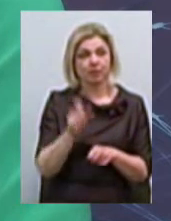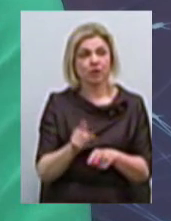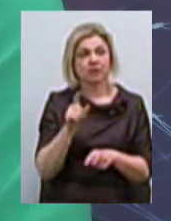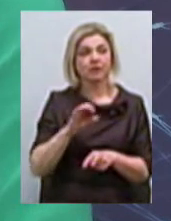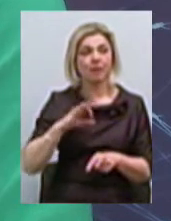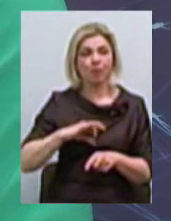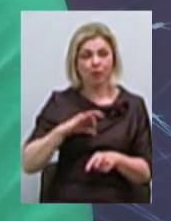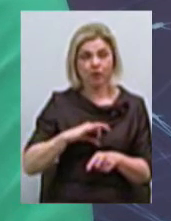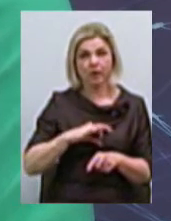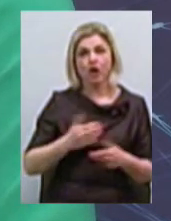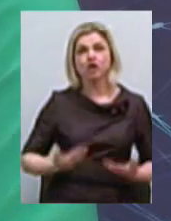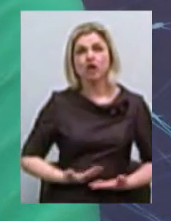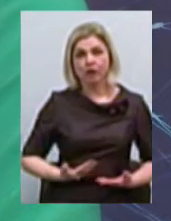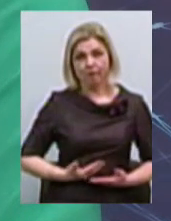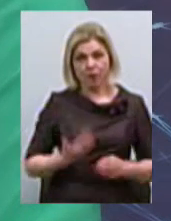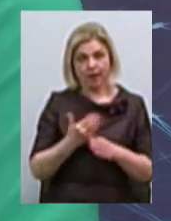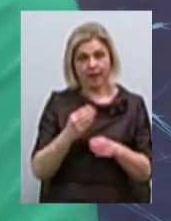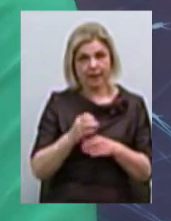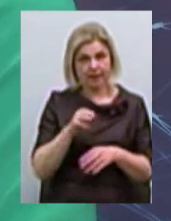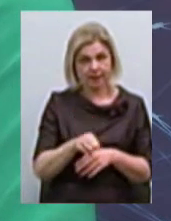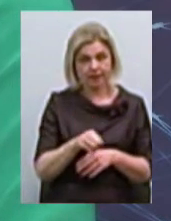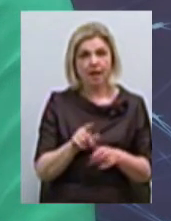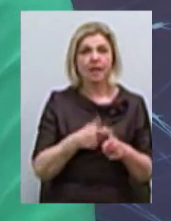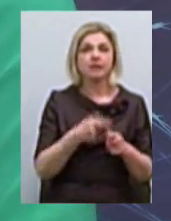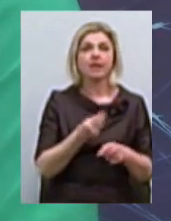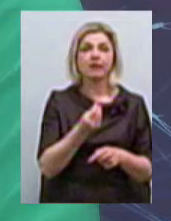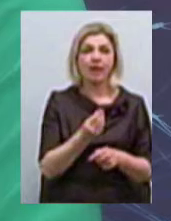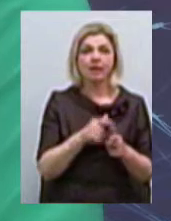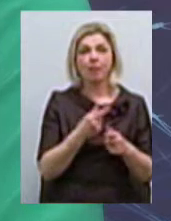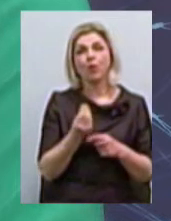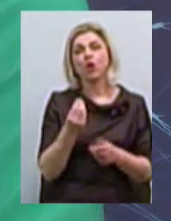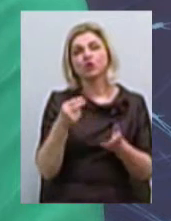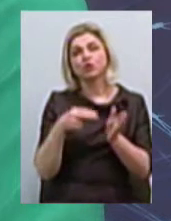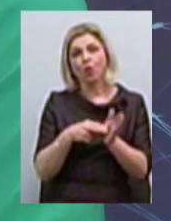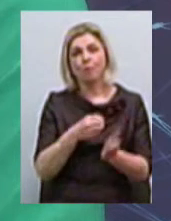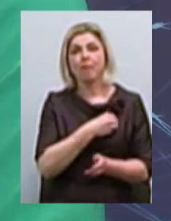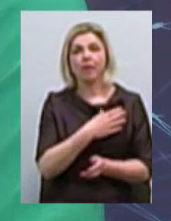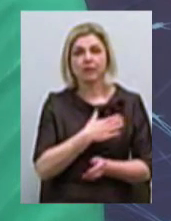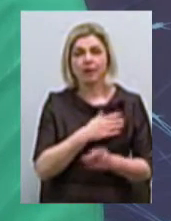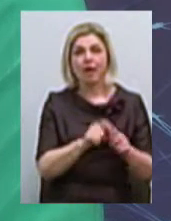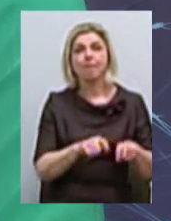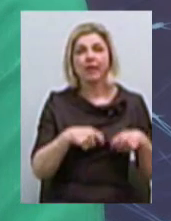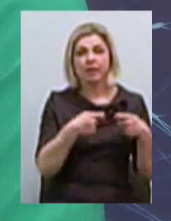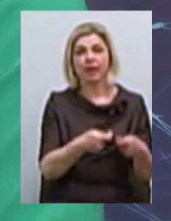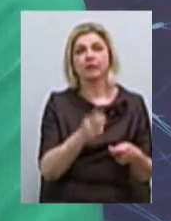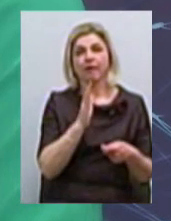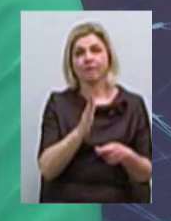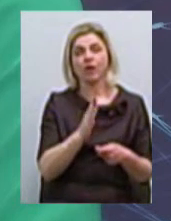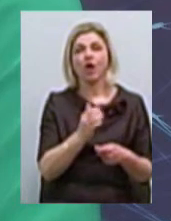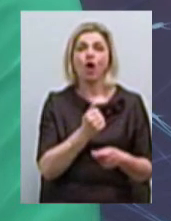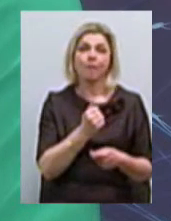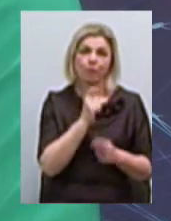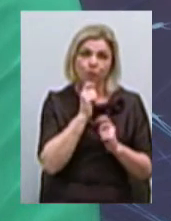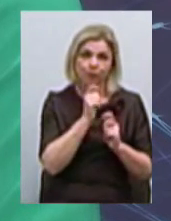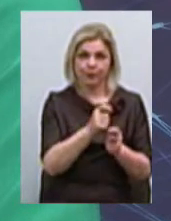користування іпотечним житловим кредитом. Це кошти або вартість майна, які передані платником податку у вигляді пожертвувань